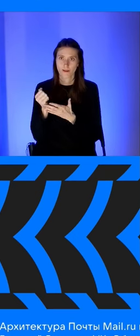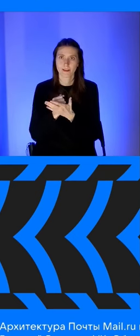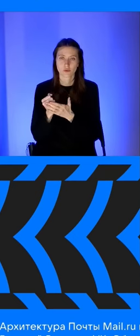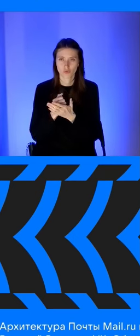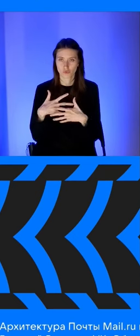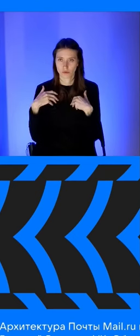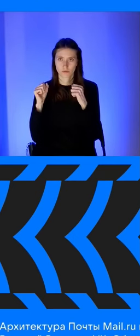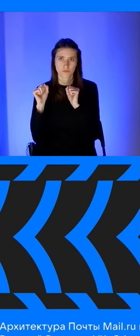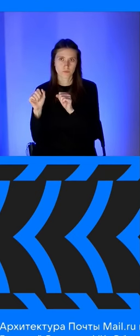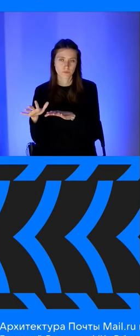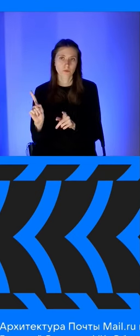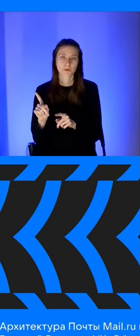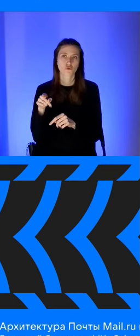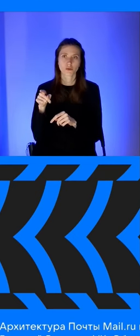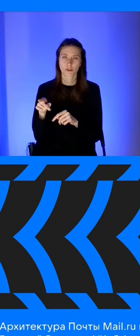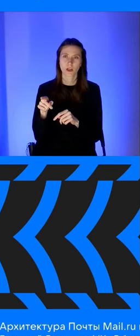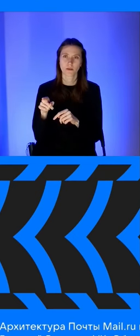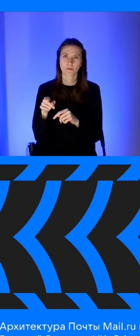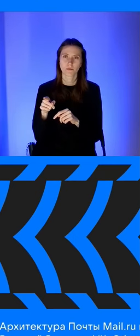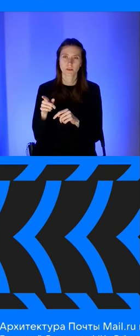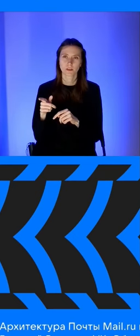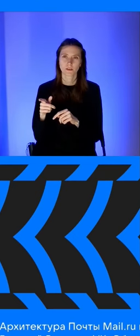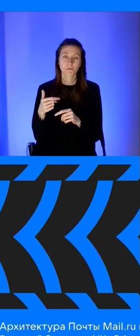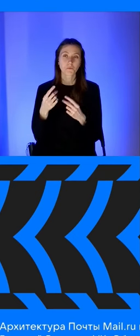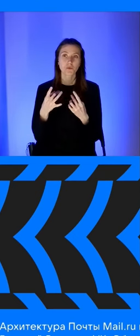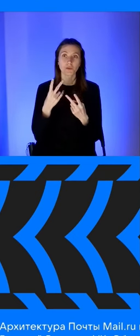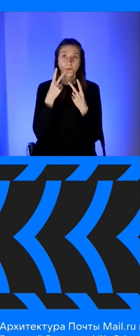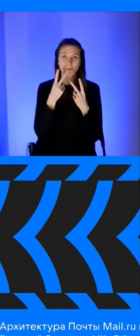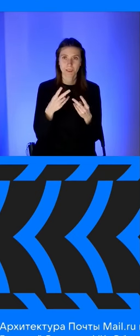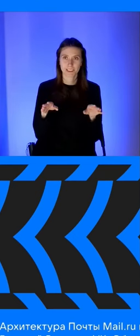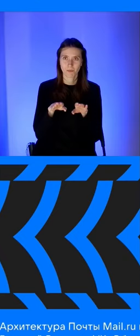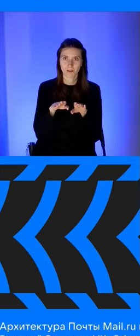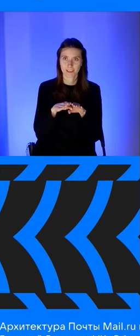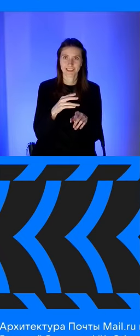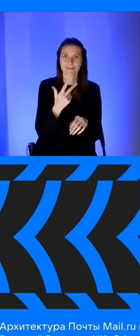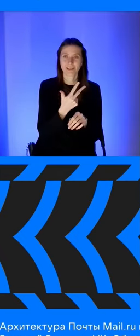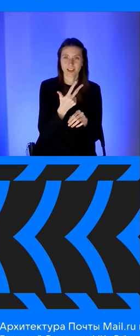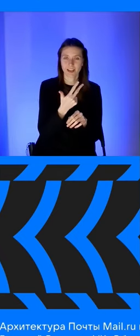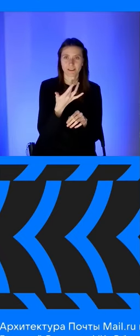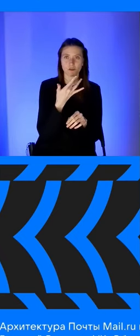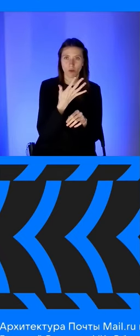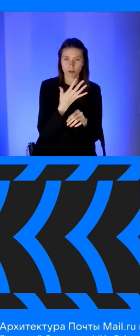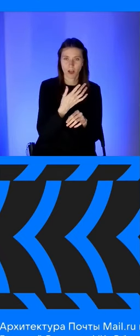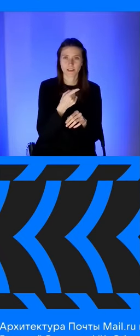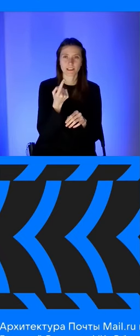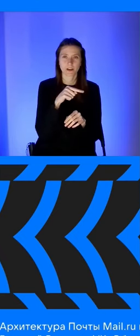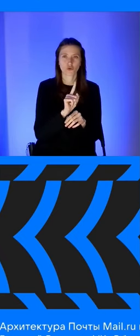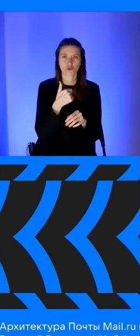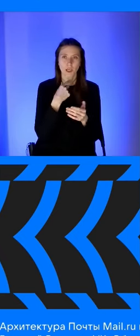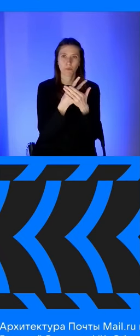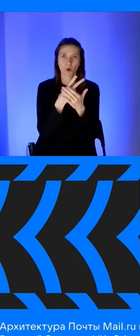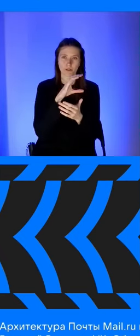там ну, совсем заоптимайжено. Вот посмотрите по третий доклад из вот того, что я скидывал раньше.